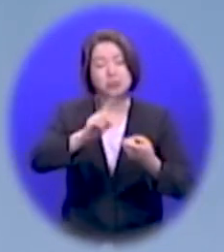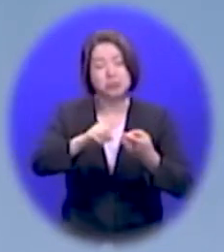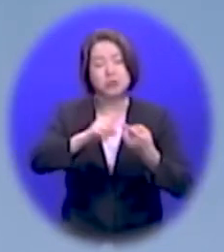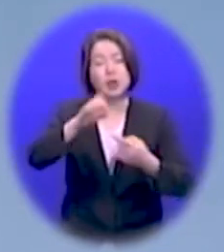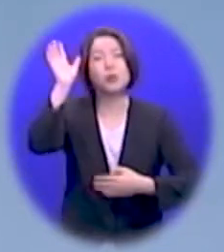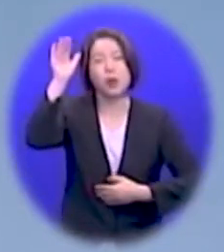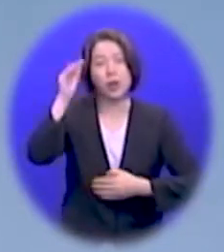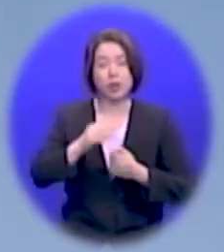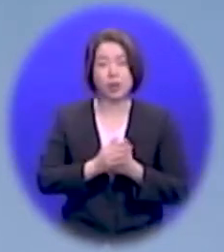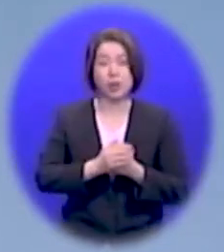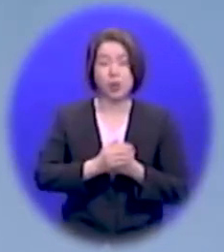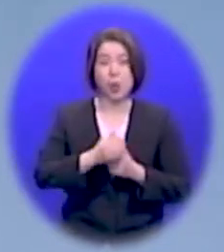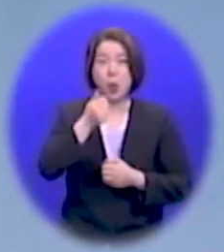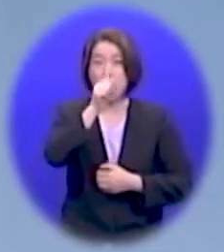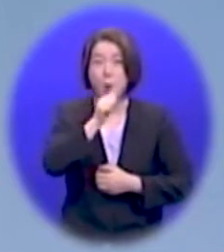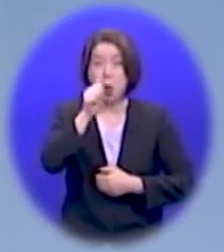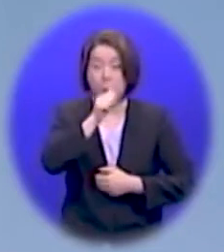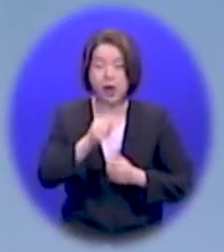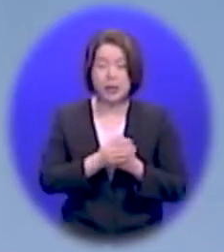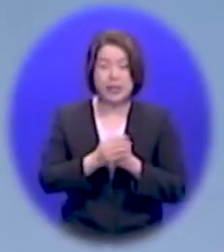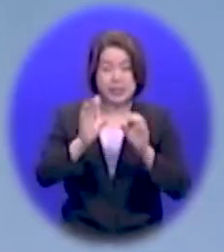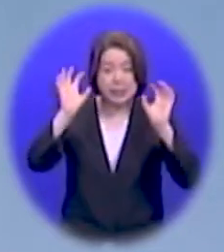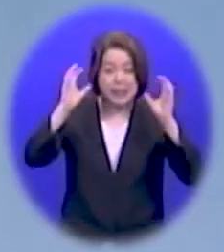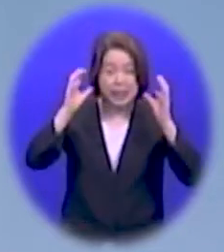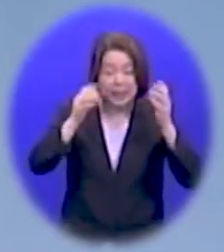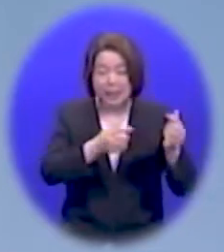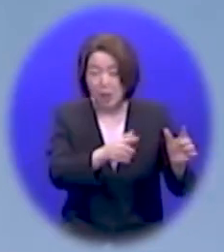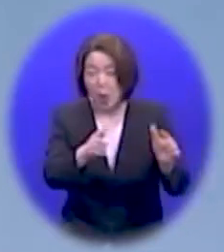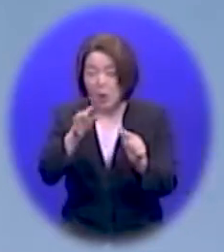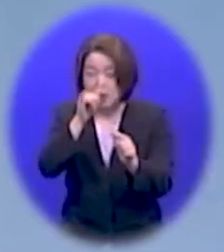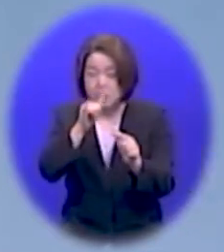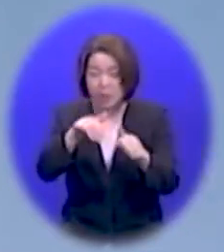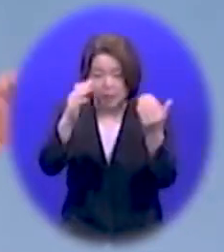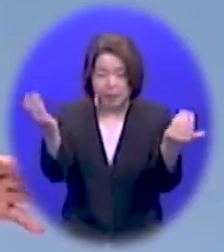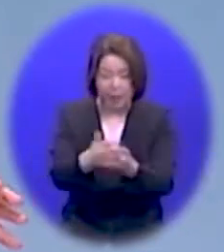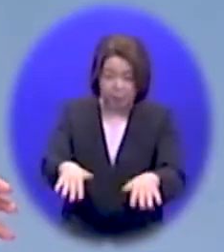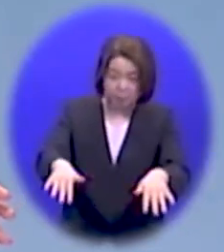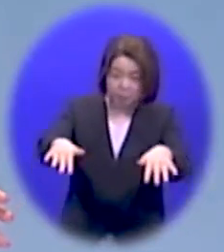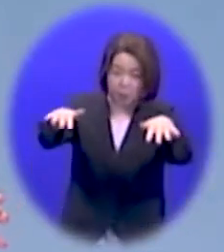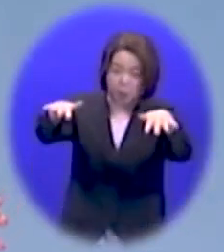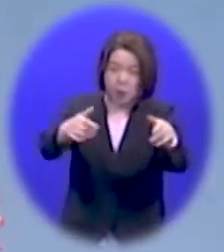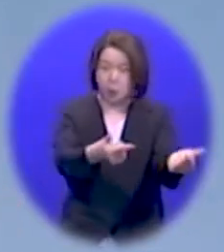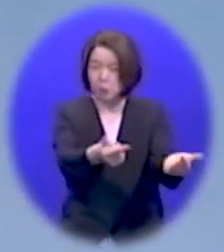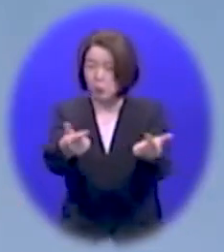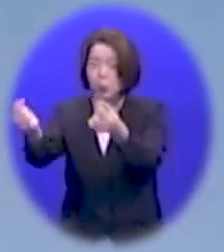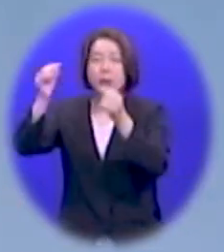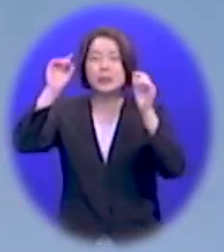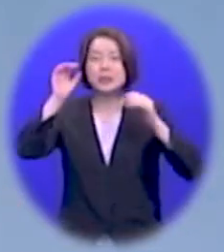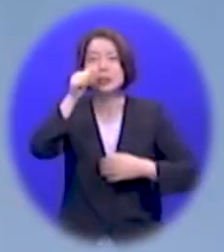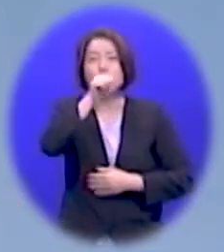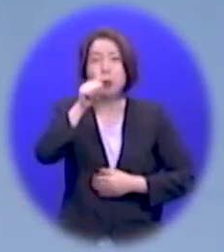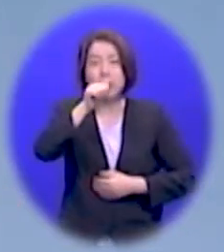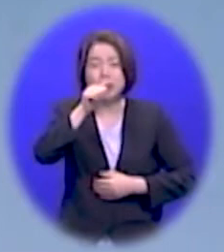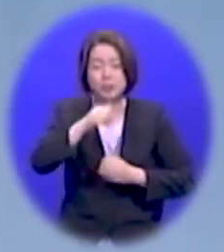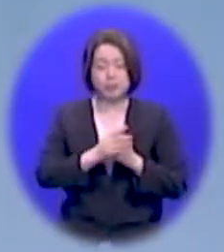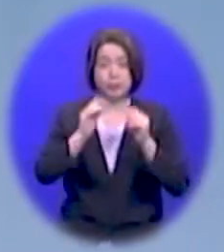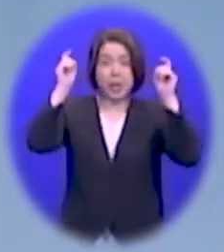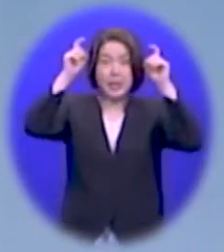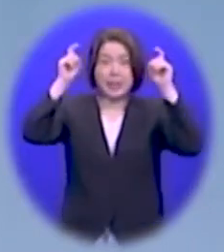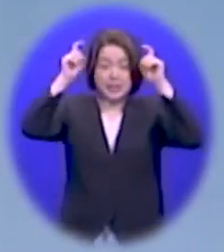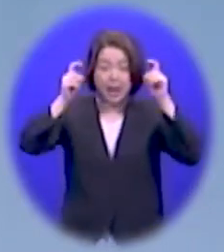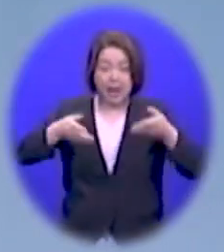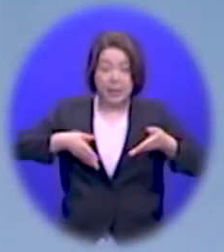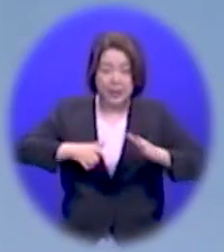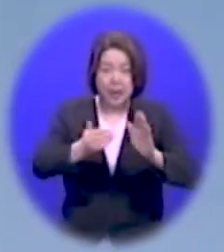고양이 그새끼가 여러 말이 있지만 다 길로 놓으면 그냥 다 고향입니다 양들 나